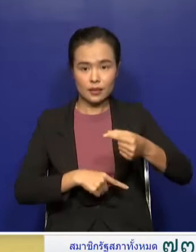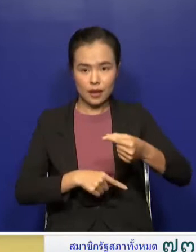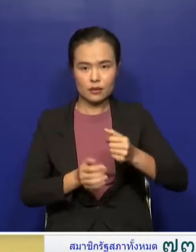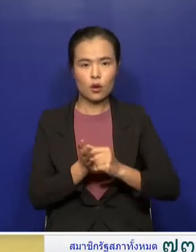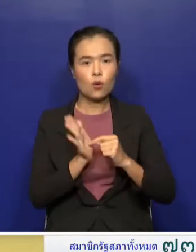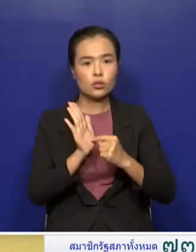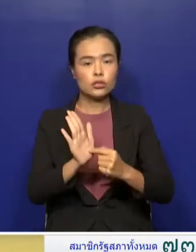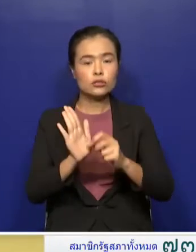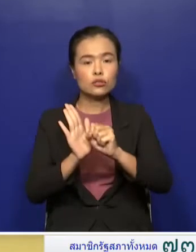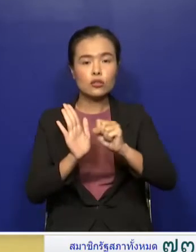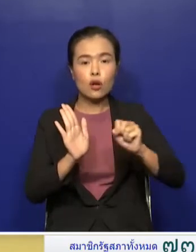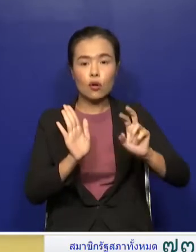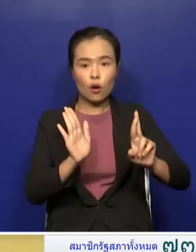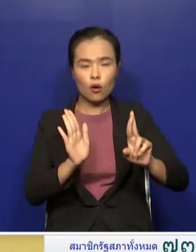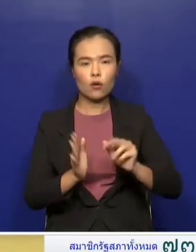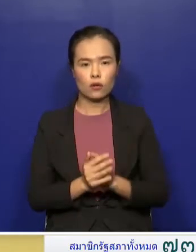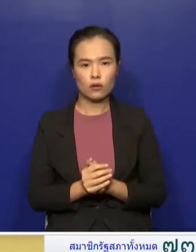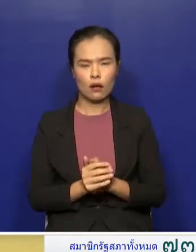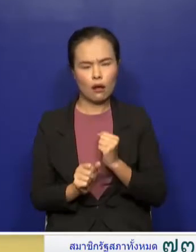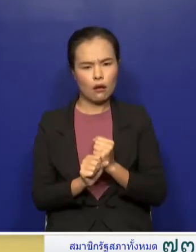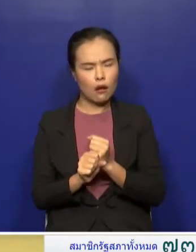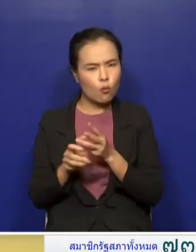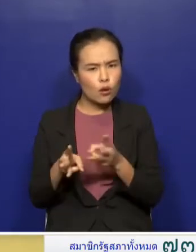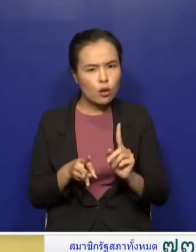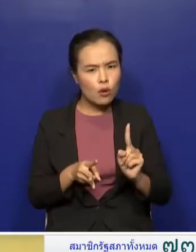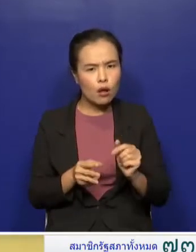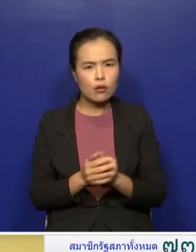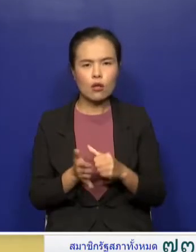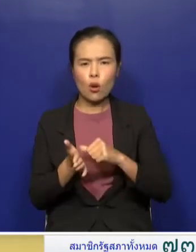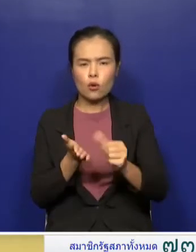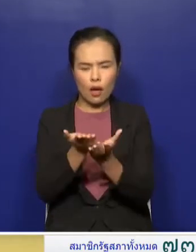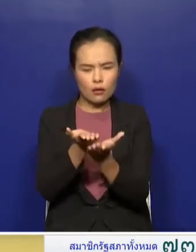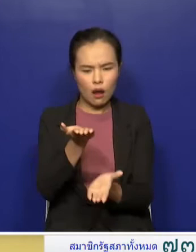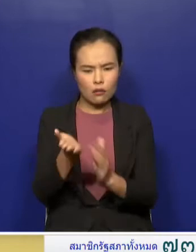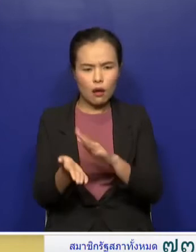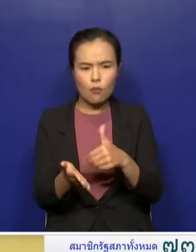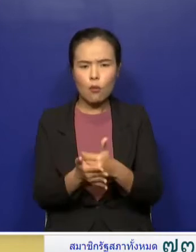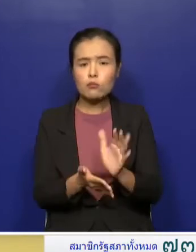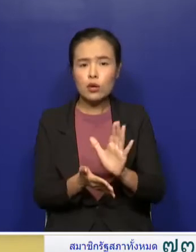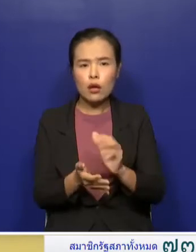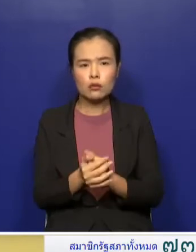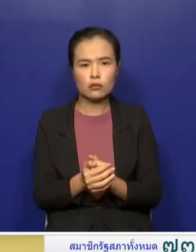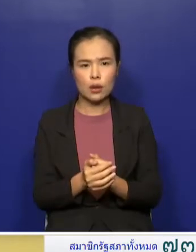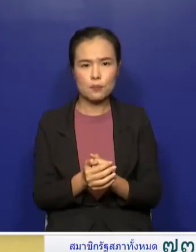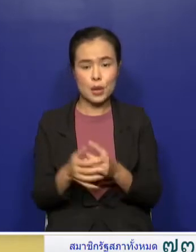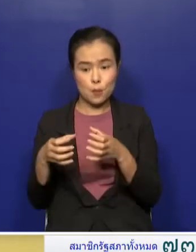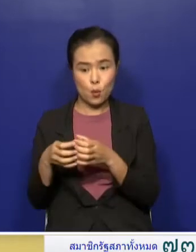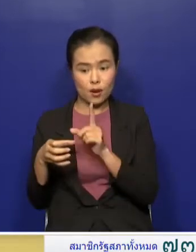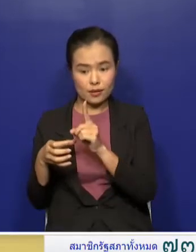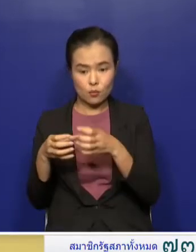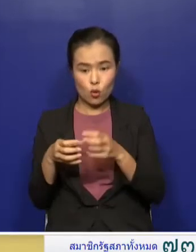ยื่นโดยชอนี่จะทำอย่างไรมันถึงจะไม่ใช่แก้ทั้งฉบับเนี่ยก็ยกเว้นหมวด ๑หมวด ๒